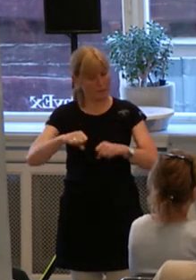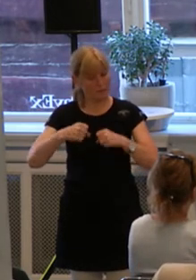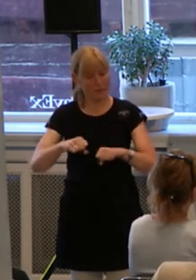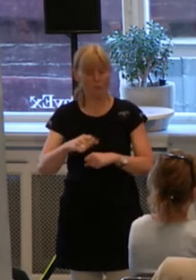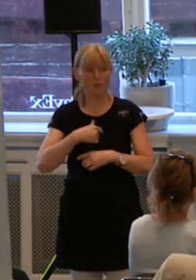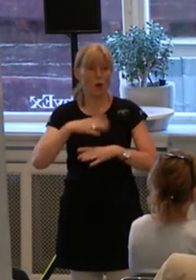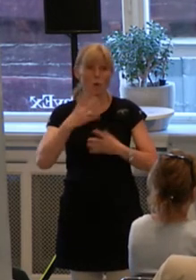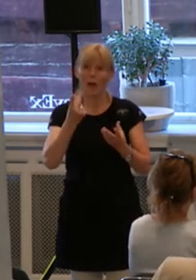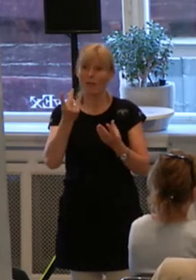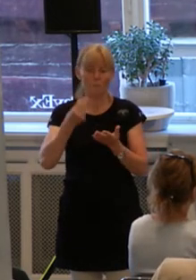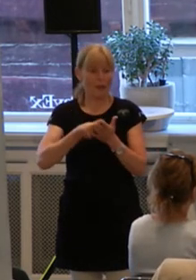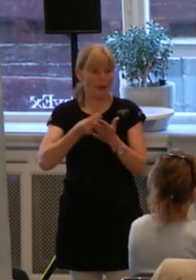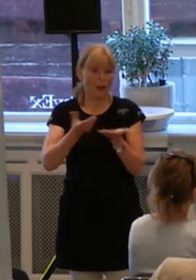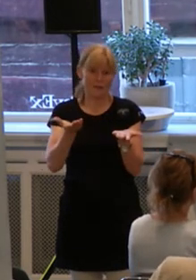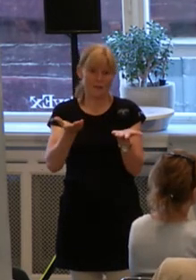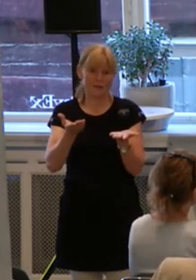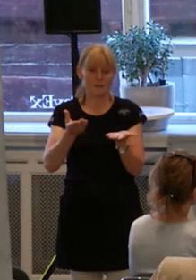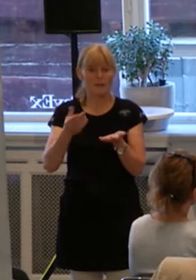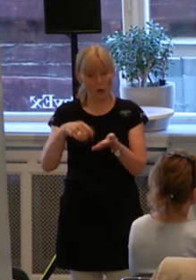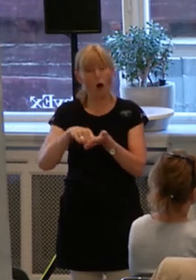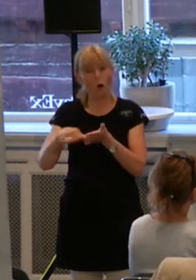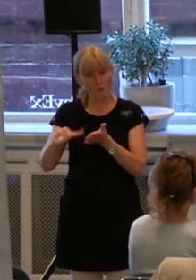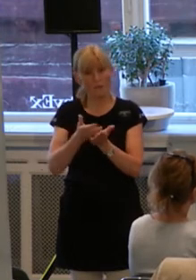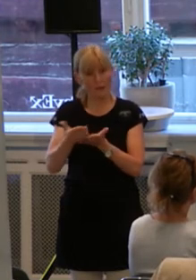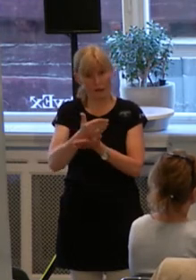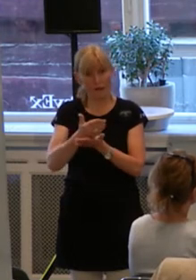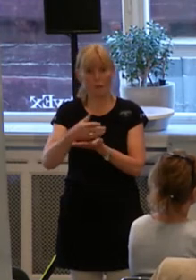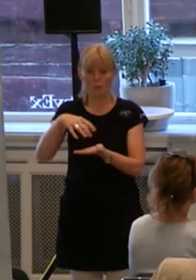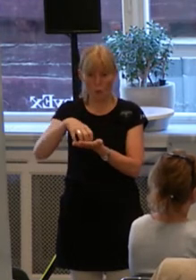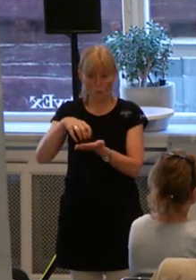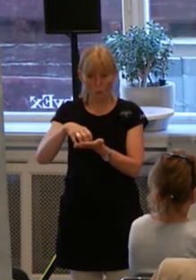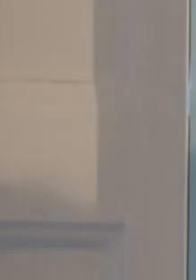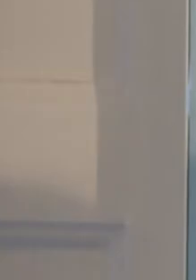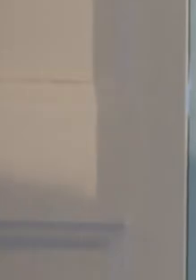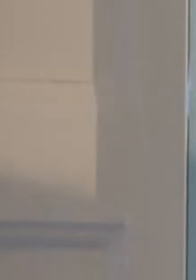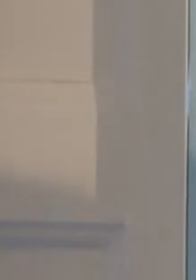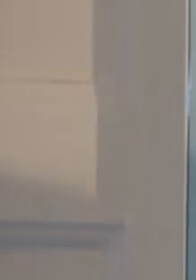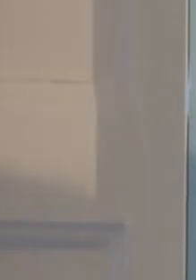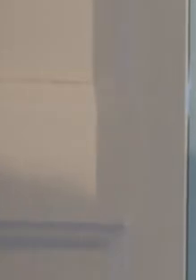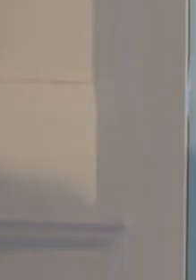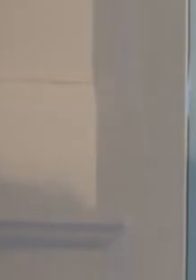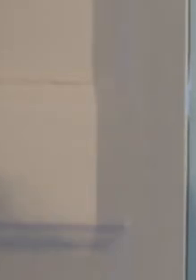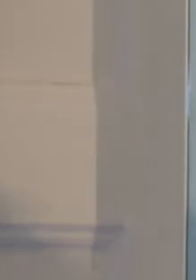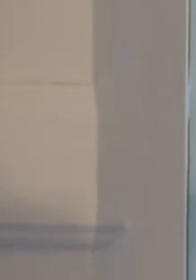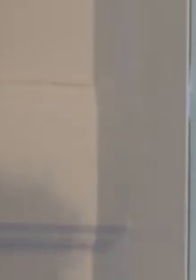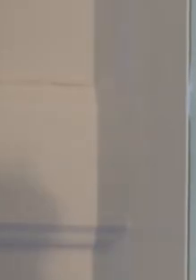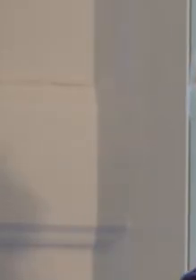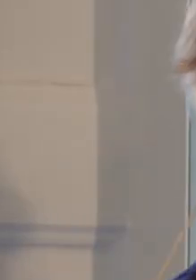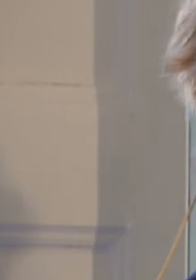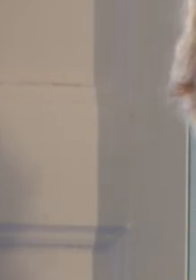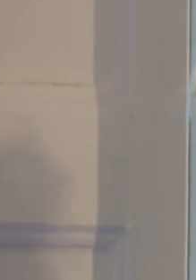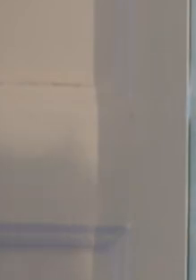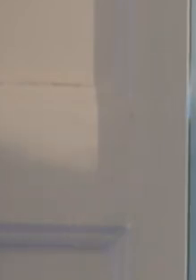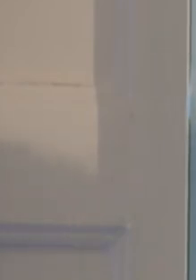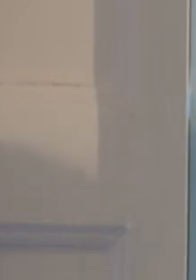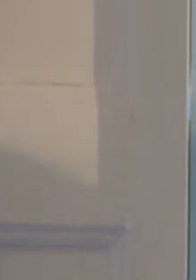har ju inga andra pengar än avgifter, kommunbidrag eller statliga bidrag. Om det vill jag återkomma till. Det är du